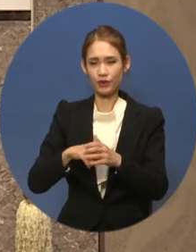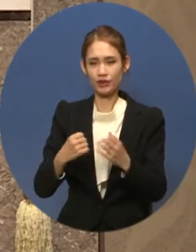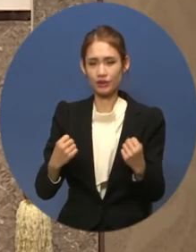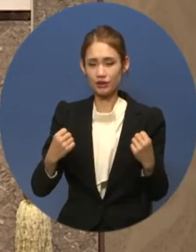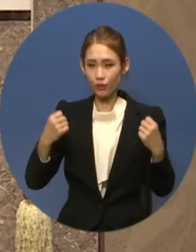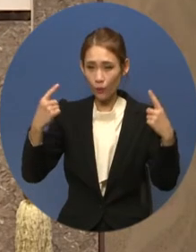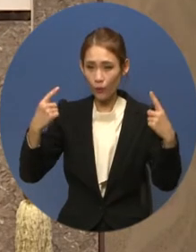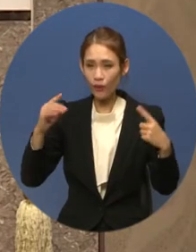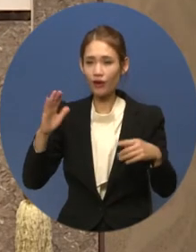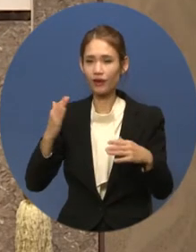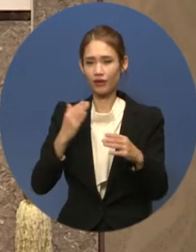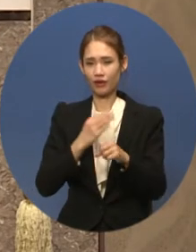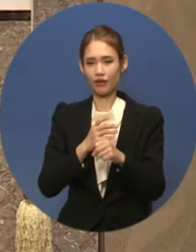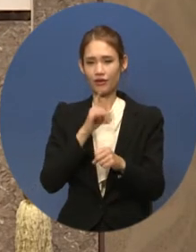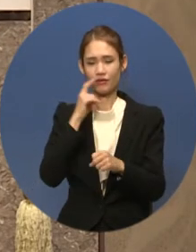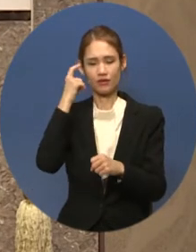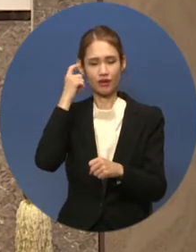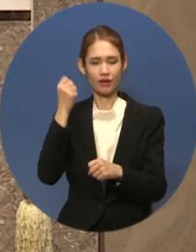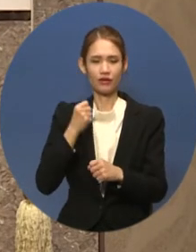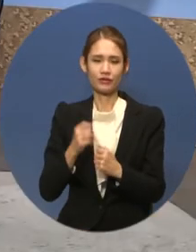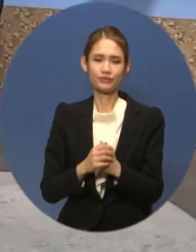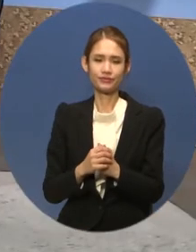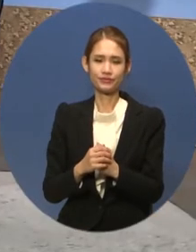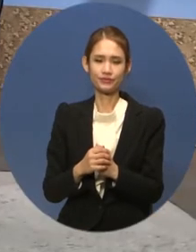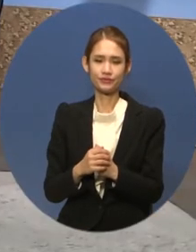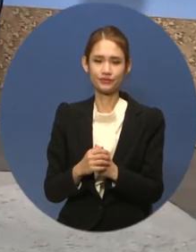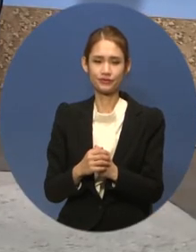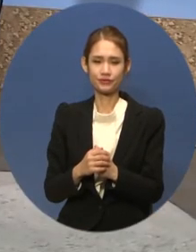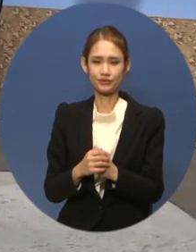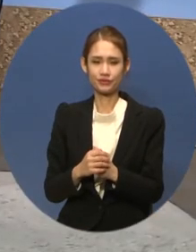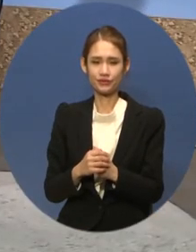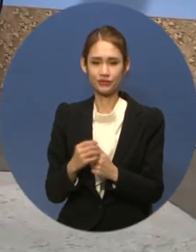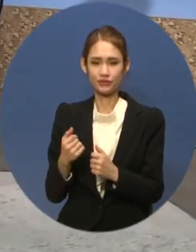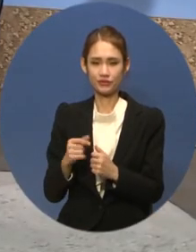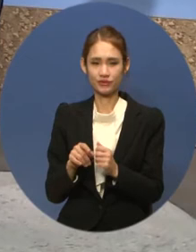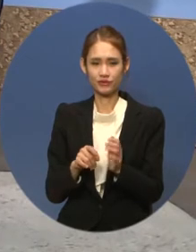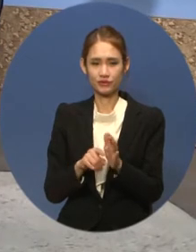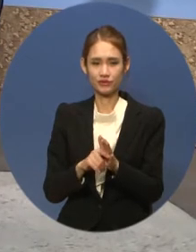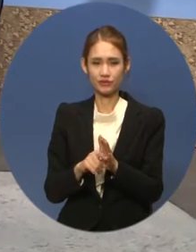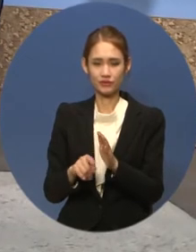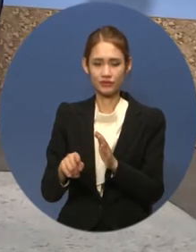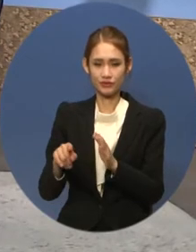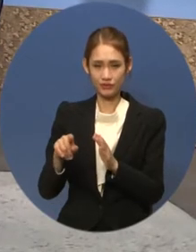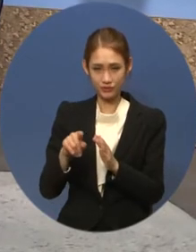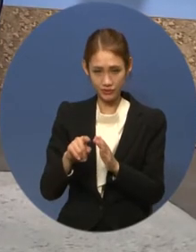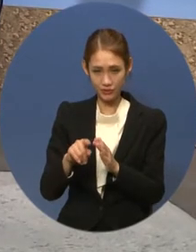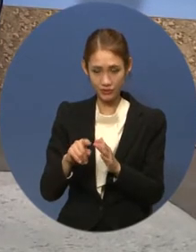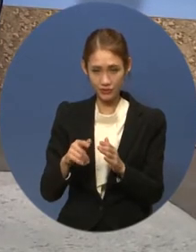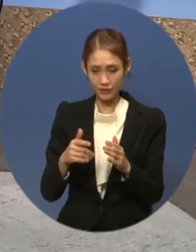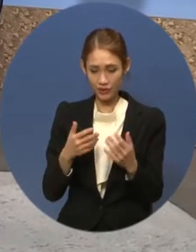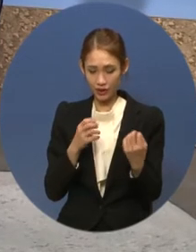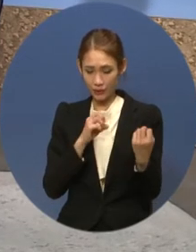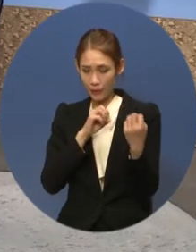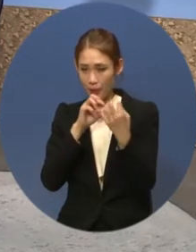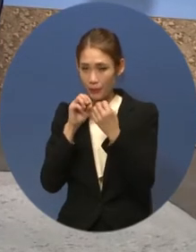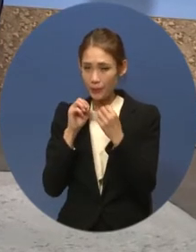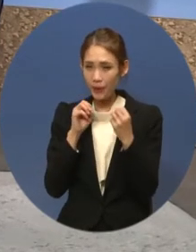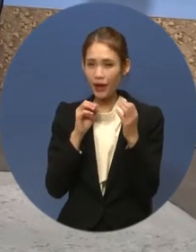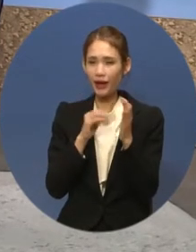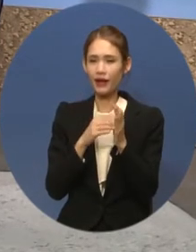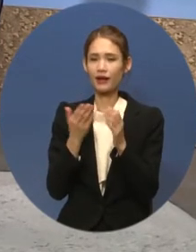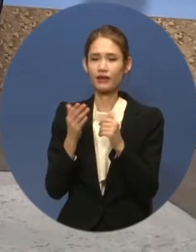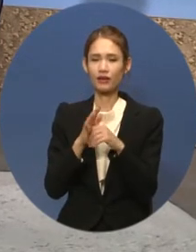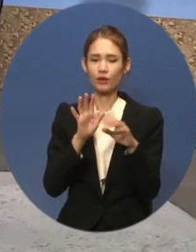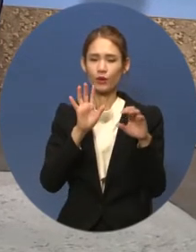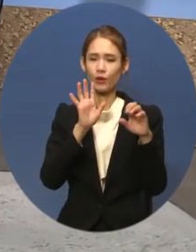만들어질 수 있을 것이다 그렇게 생각하고 있습니다 예 그 저희가 또 앞서서 좀 가볍게 얘기를 나눴습니다 많 이